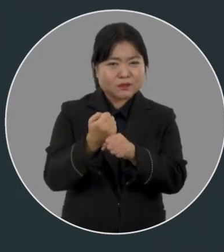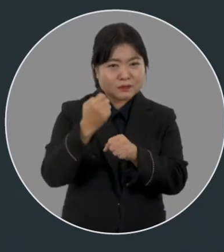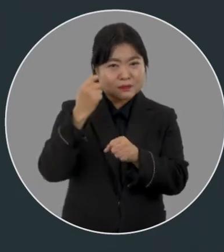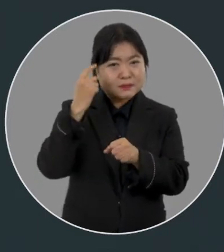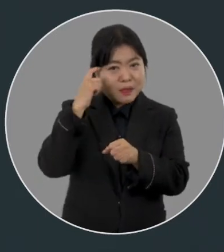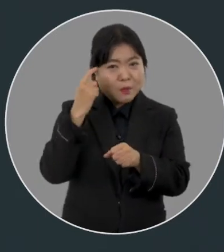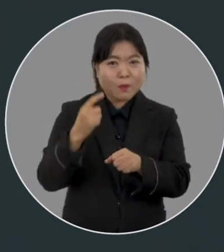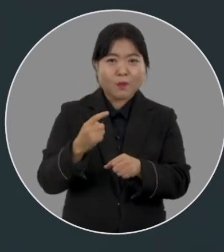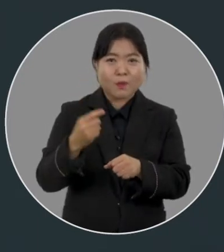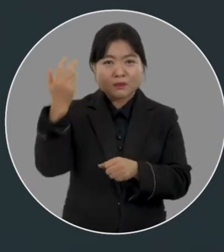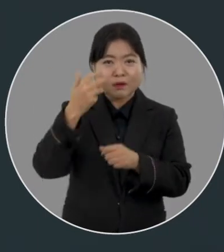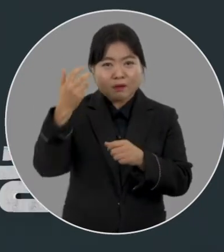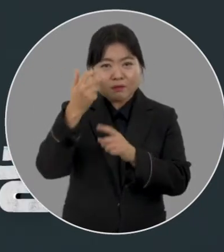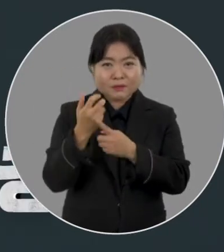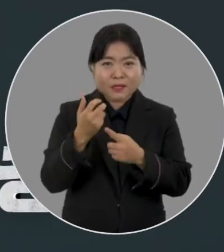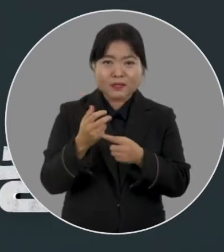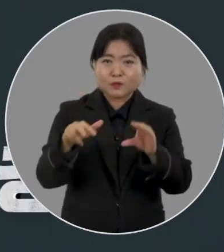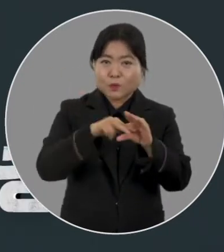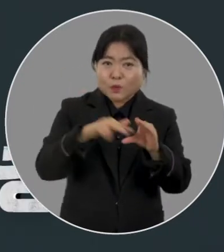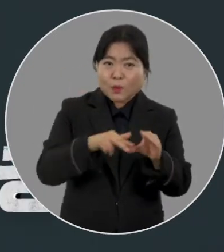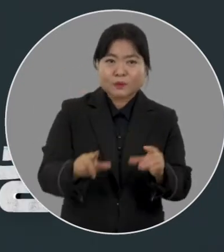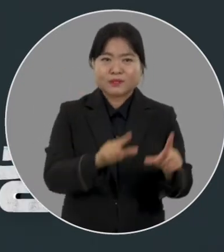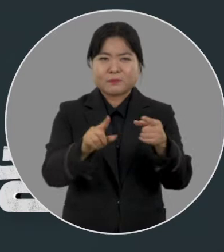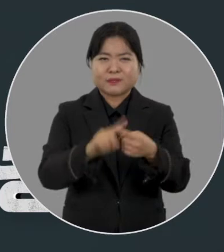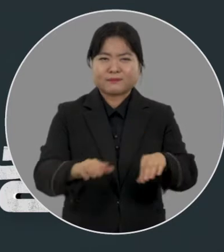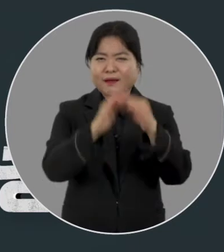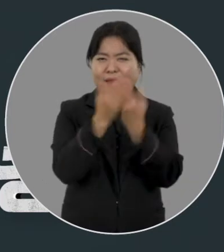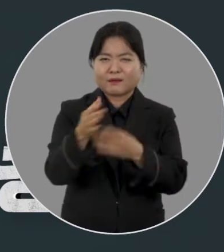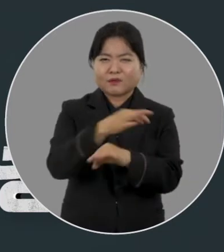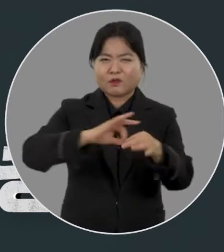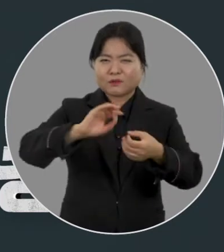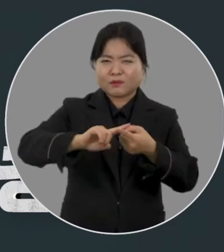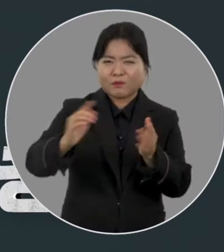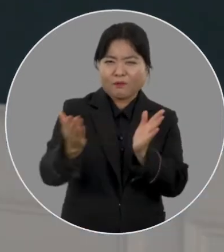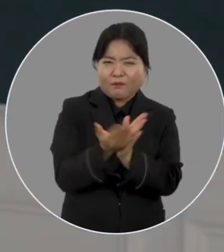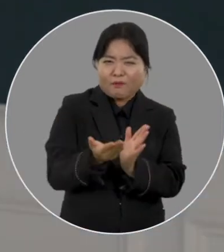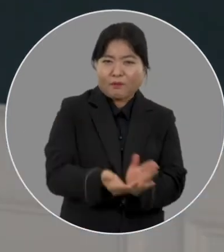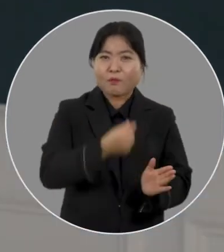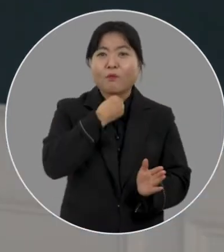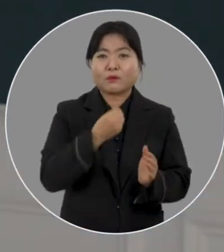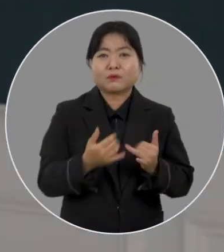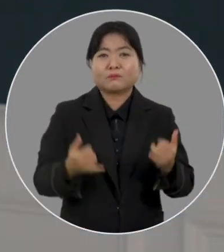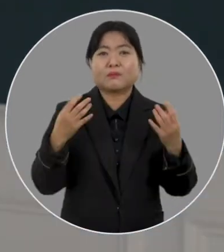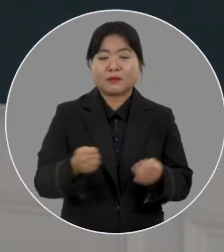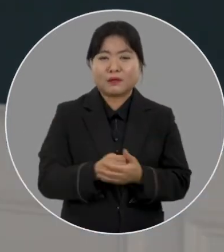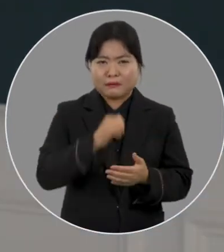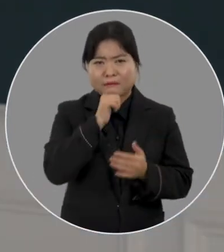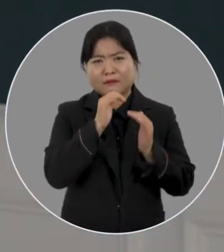종교나 그 사람이 살아왔던 삶을 다 경제적 척도에 맞추는 경향이 강하지 않습니까? 가난한